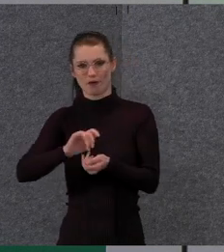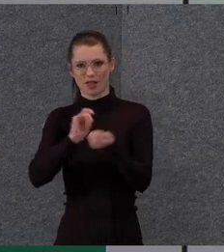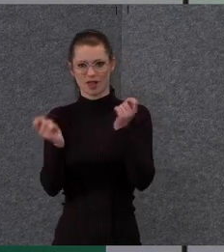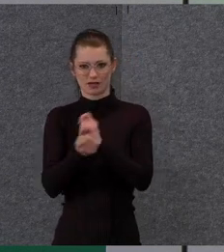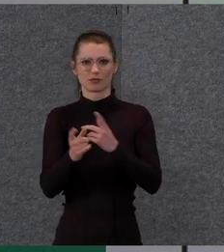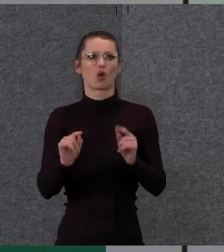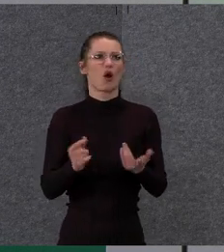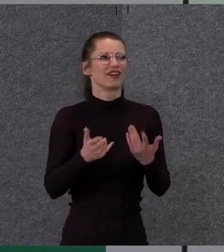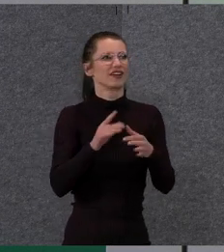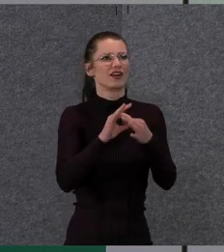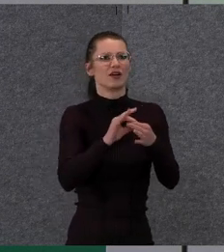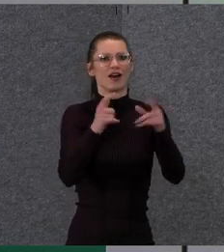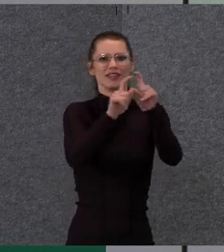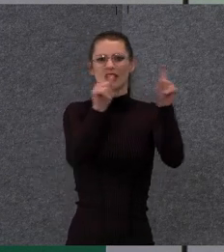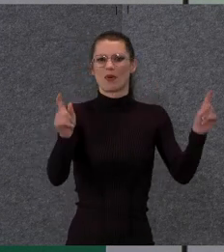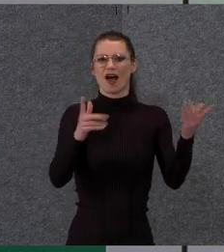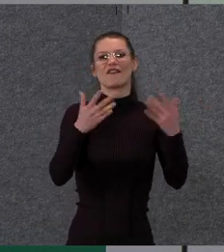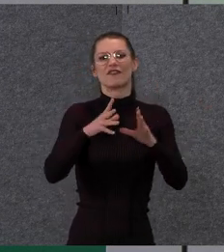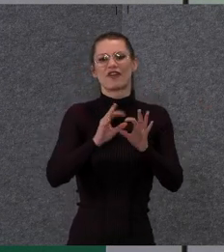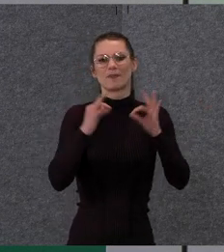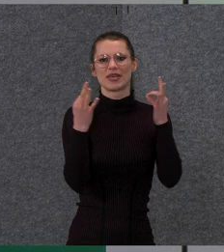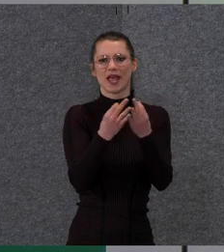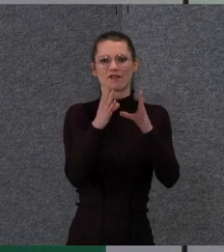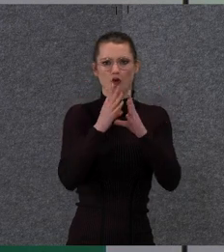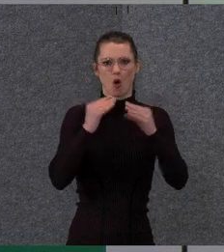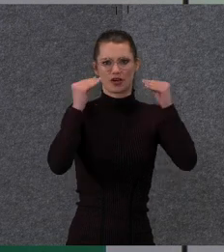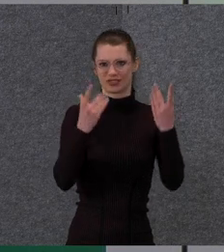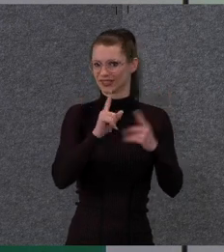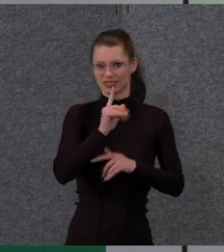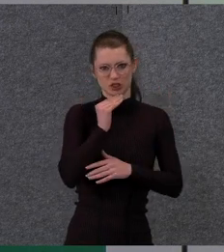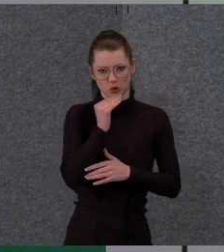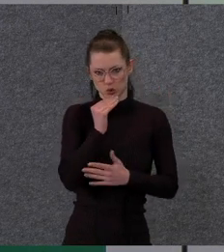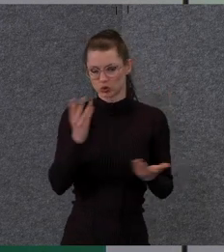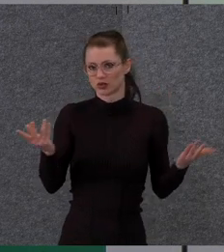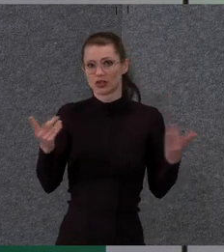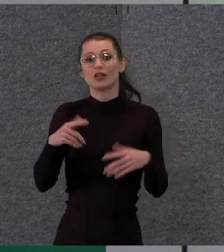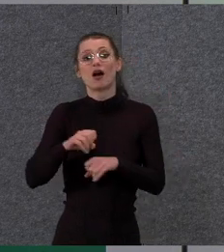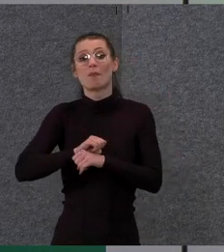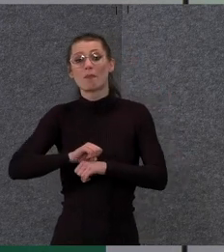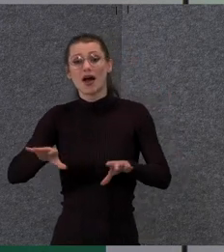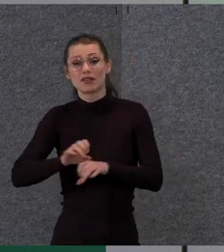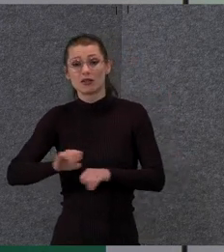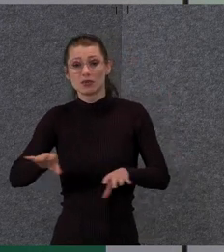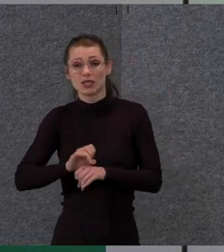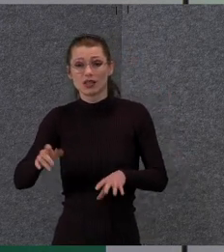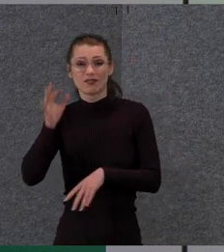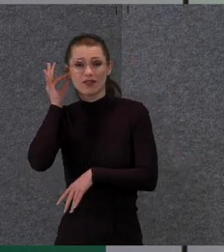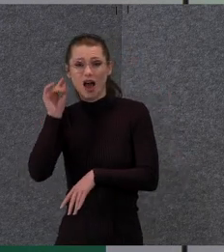familienfreundlich reicht nicht. Während der Pandemie haben Wissenschaftlerinnen viel weniger publizieren können als ihre männlichen